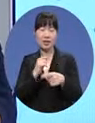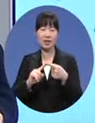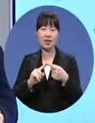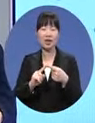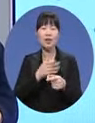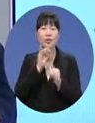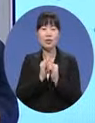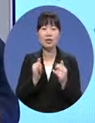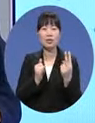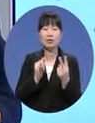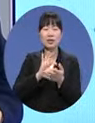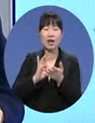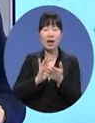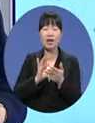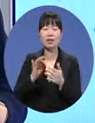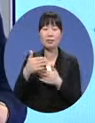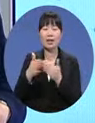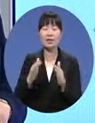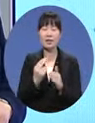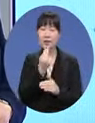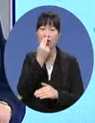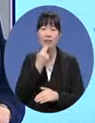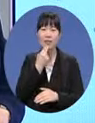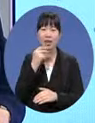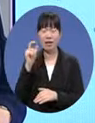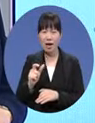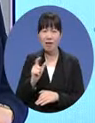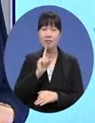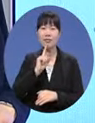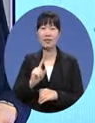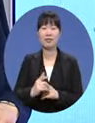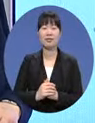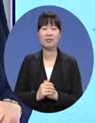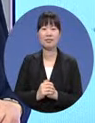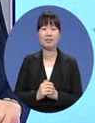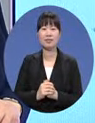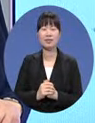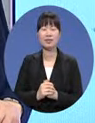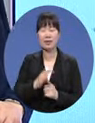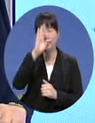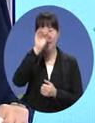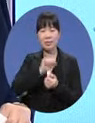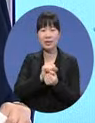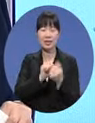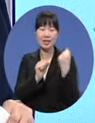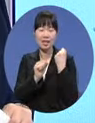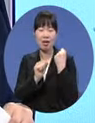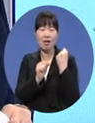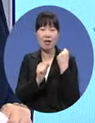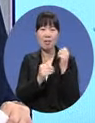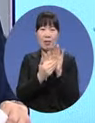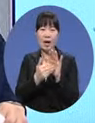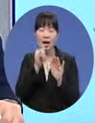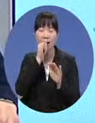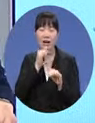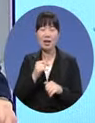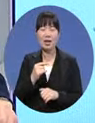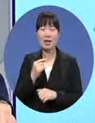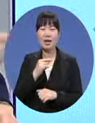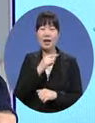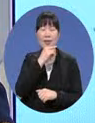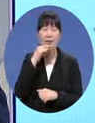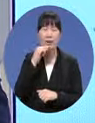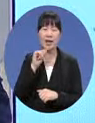쓰는 방에는 냄새가 안 나거든요. 굉장히 강력한 거거든요. 네, 맞아. 면역력이 실제 검사했더니 엄청 생리통,